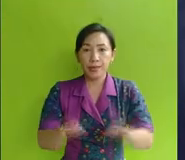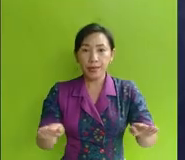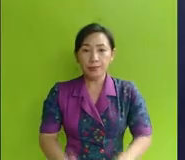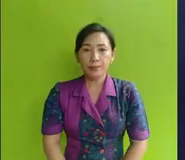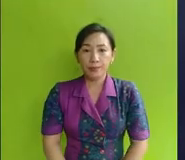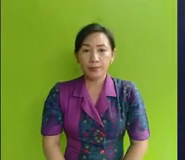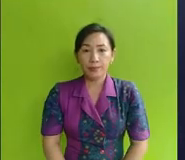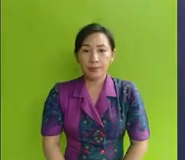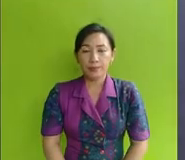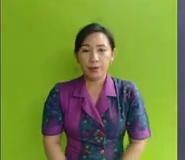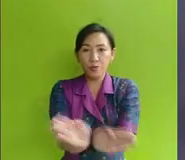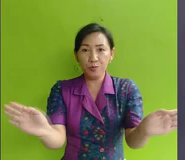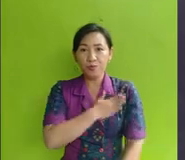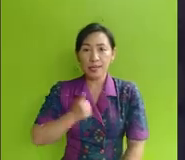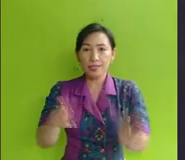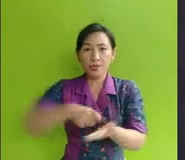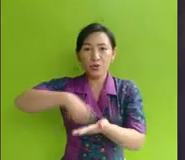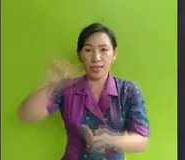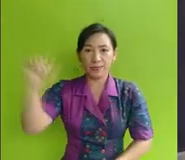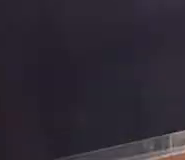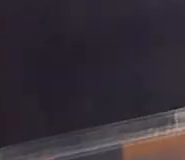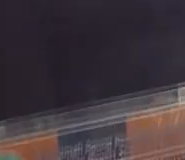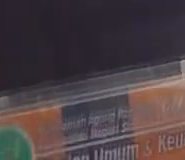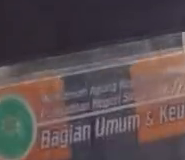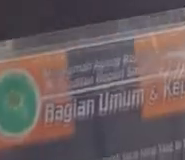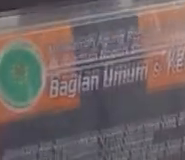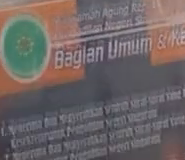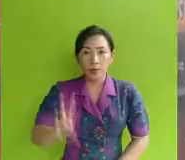6. Meja Umum dan Keuangan,